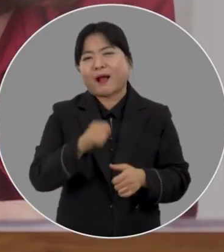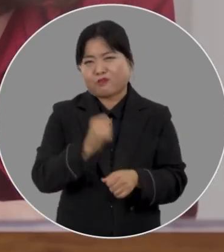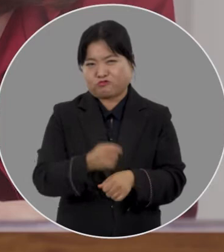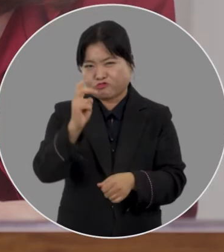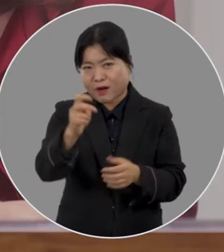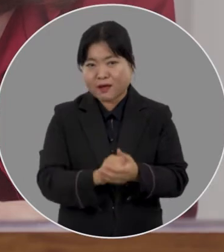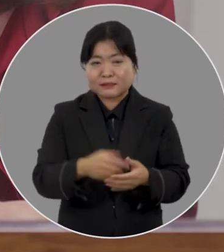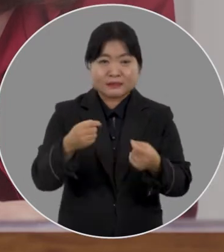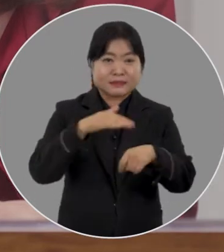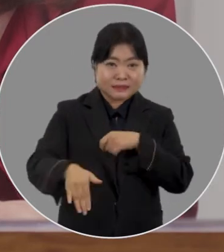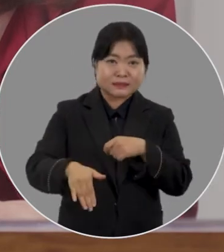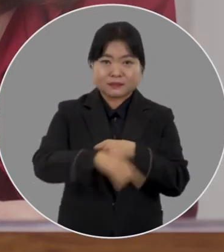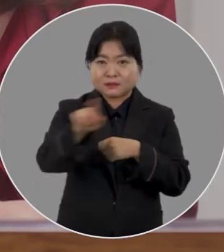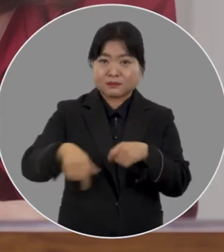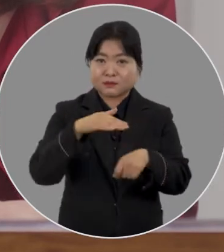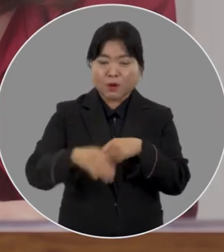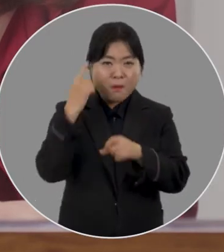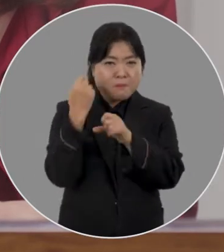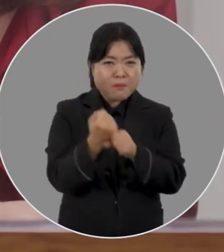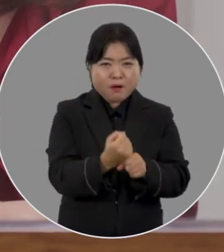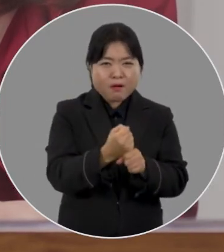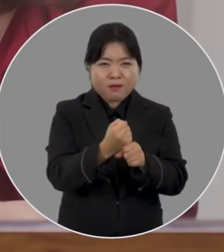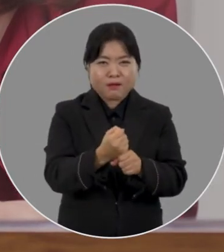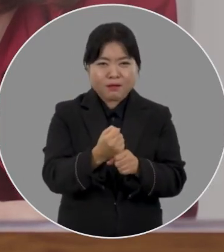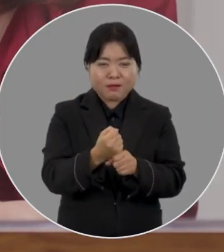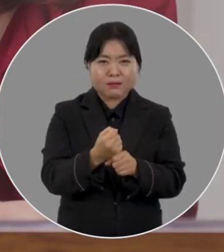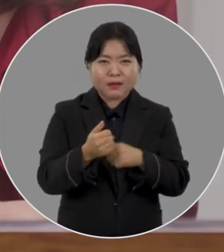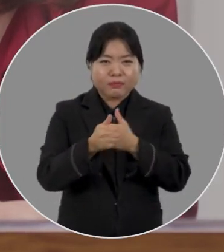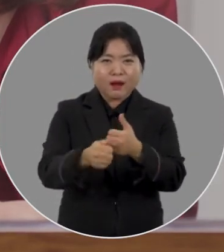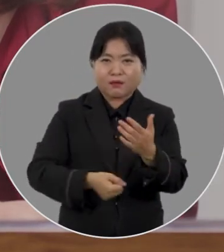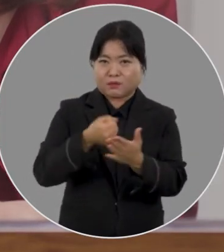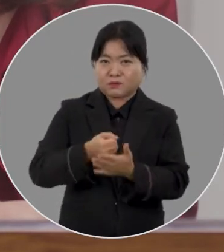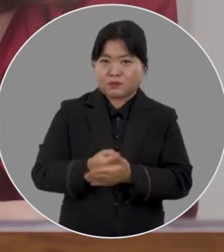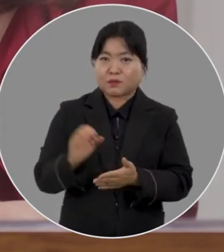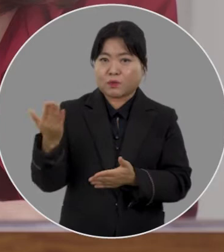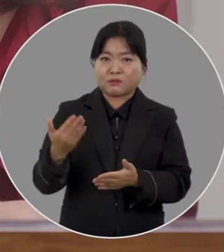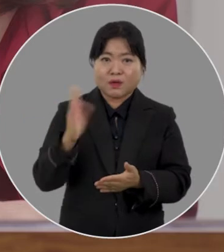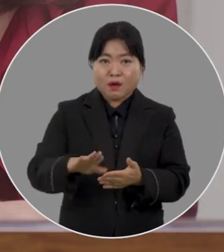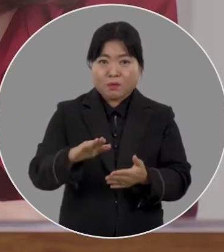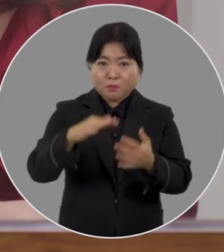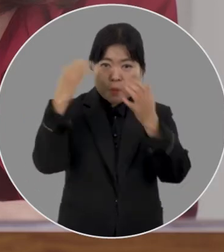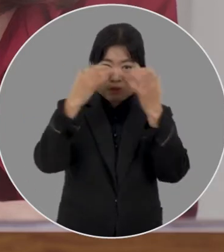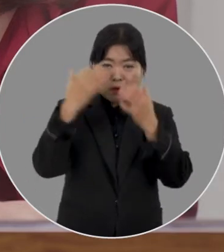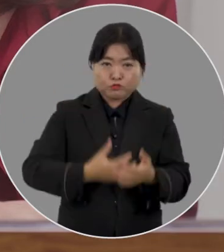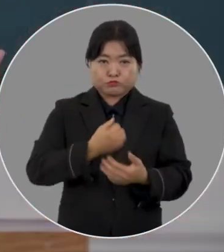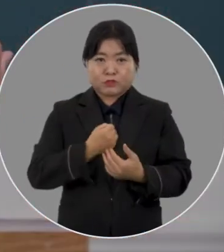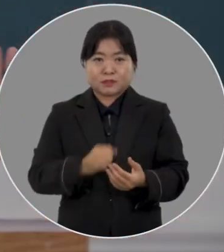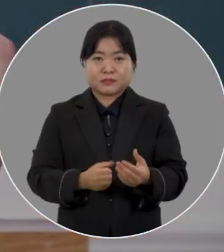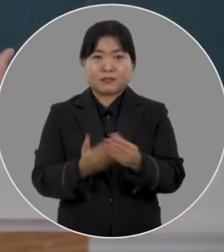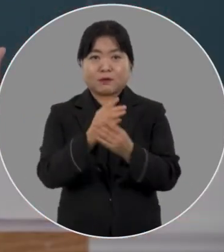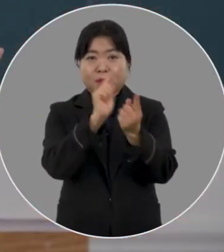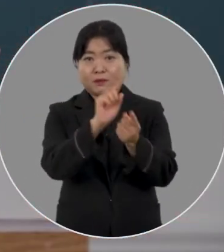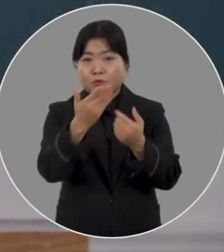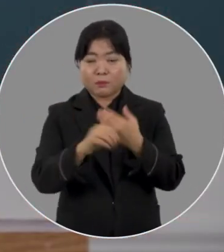한다던가. 그러니까 그런 방식으로 이제 편견에 근거해서 결정을 내리게 되는데 되게 복잡하고 충격적인 사건을 만나게 되면